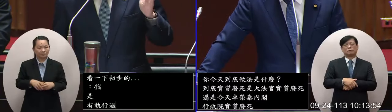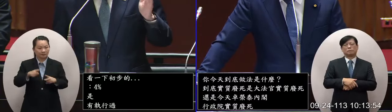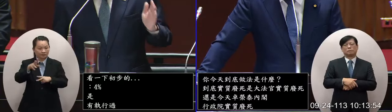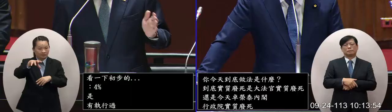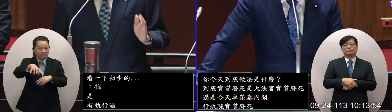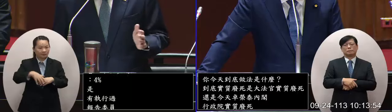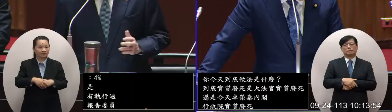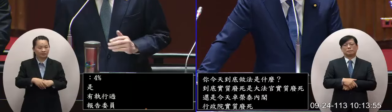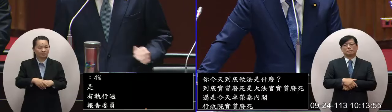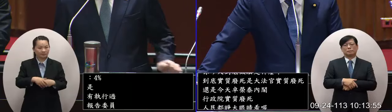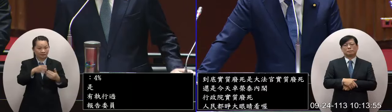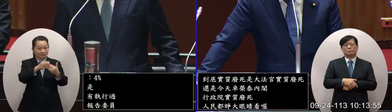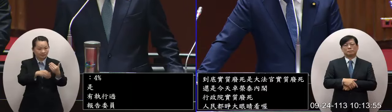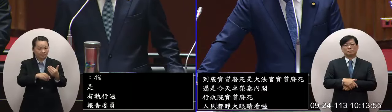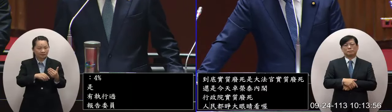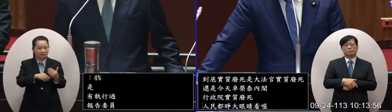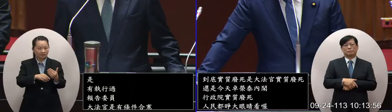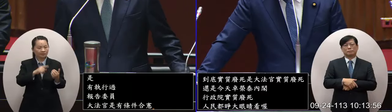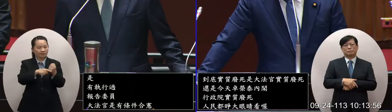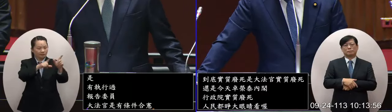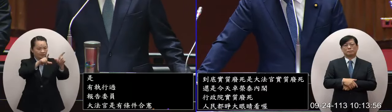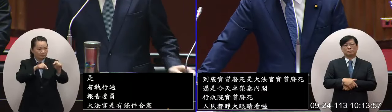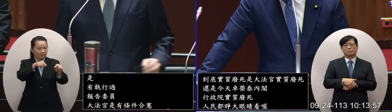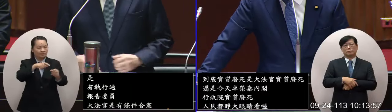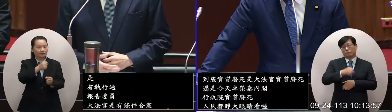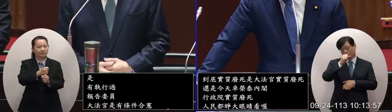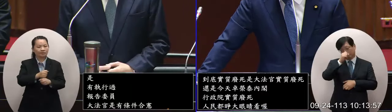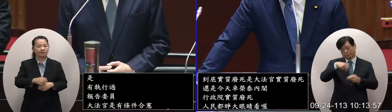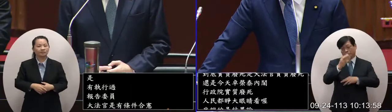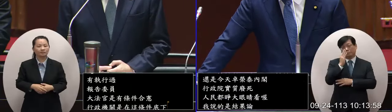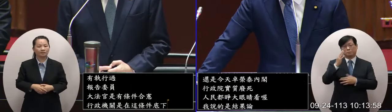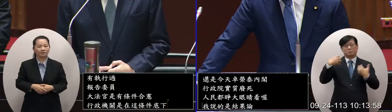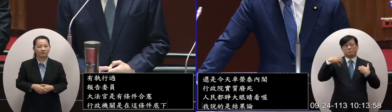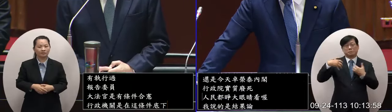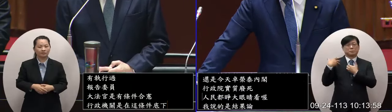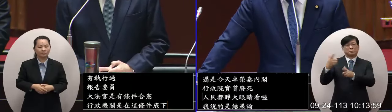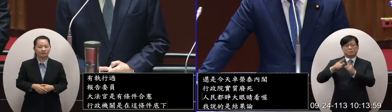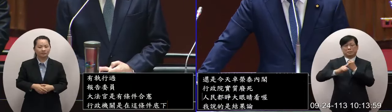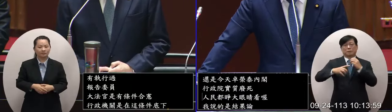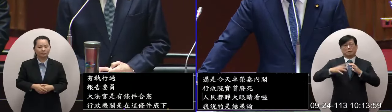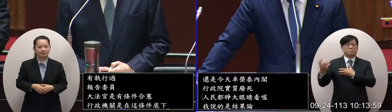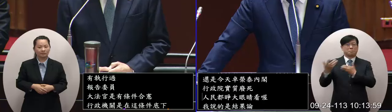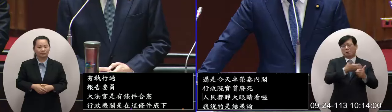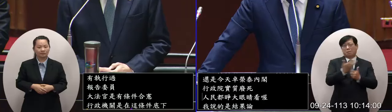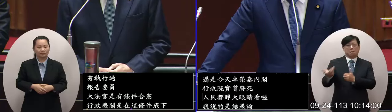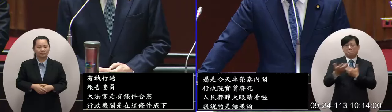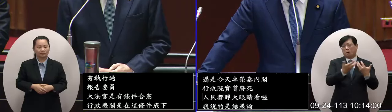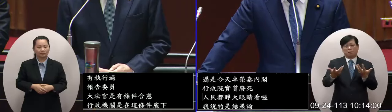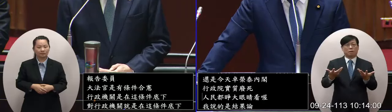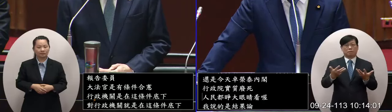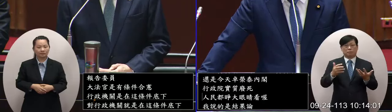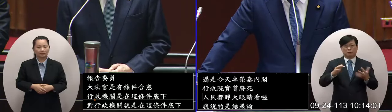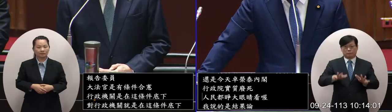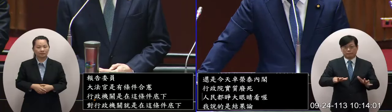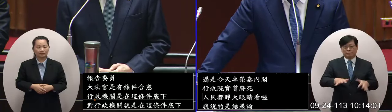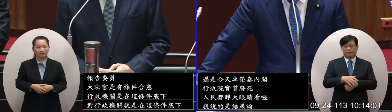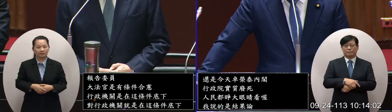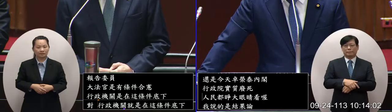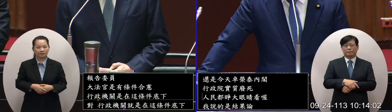关就在这个条件底下要依法行政。 好啦，行政机关推大法官，大法官推行政机关。但是我跟你讲，为什么我今